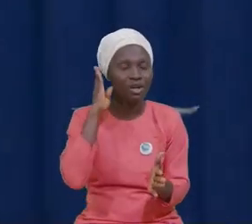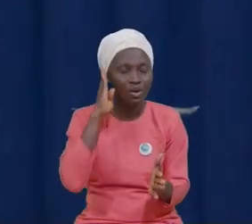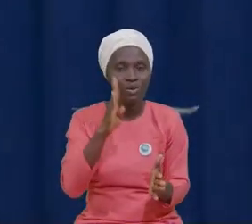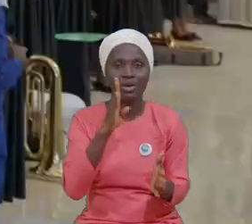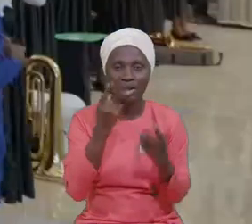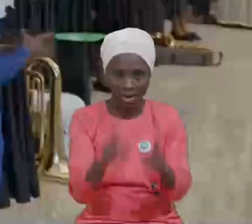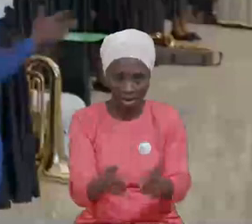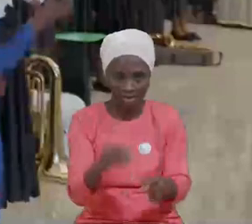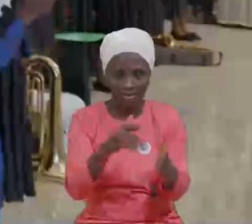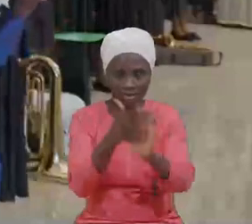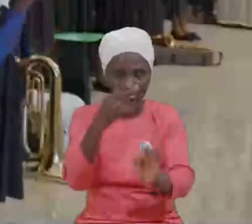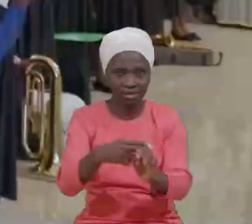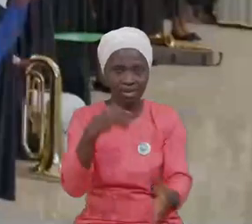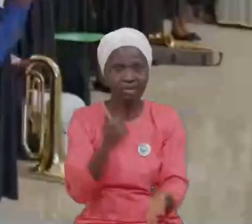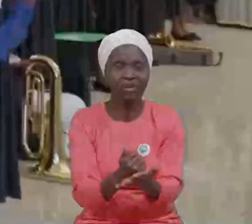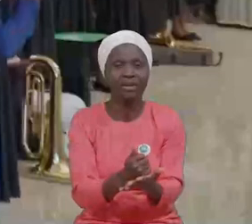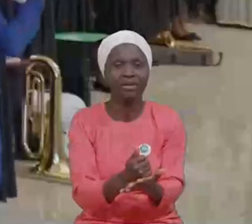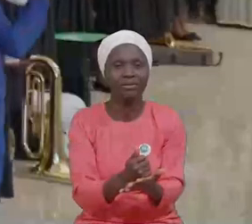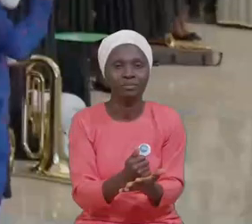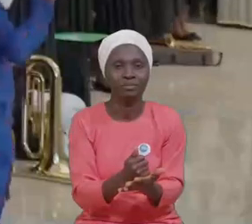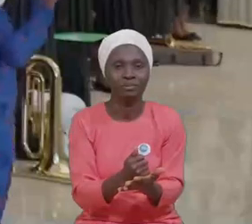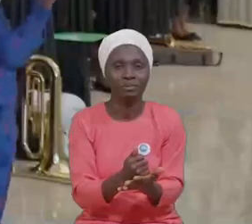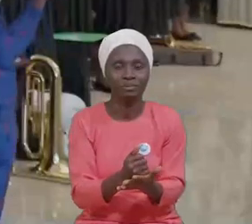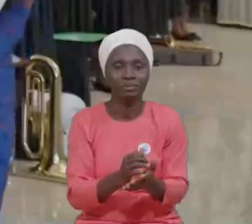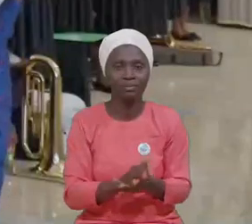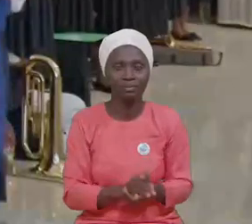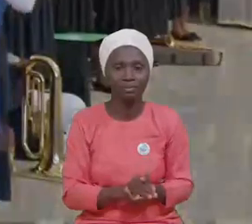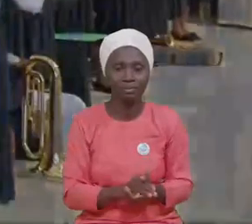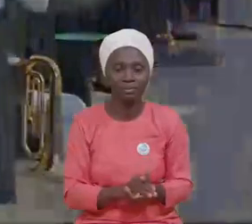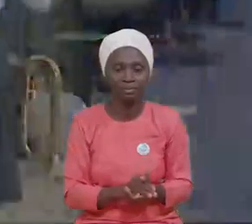Et ça va se produire.